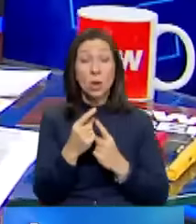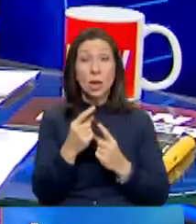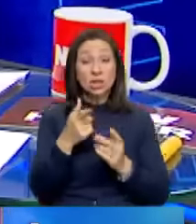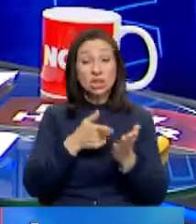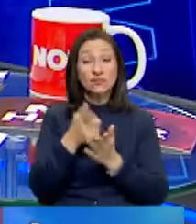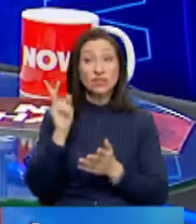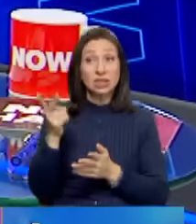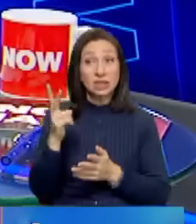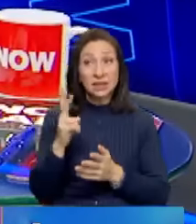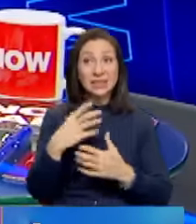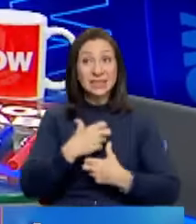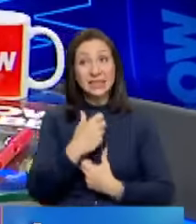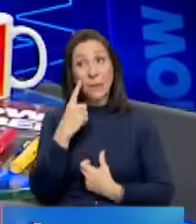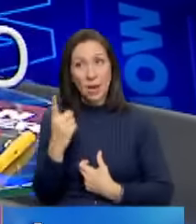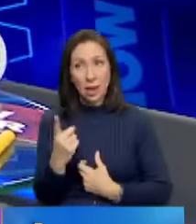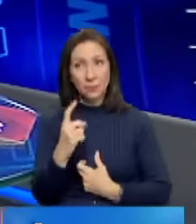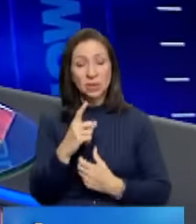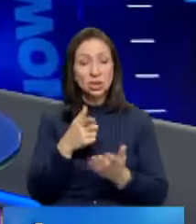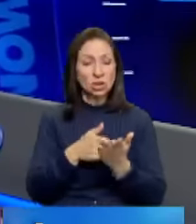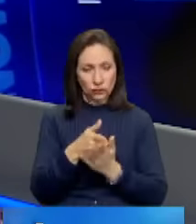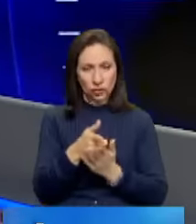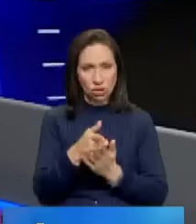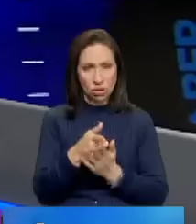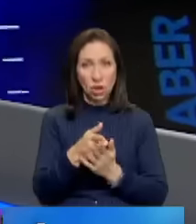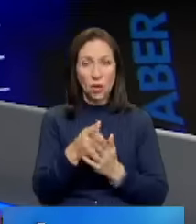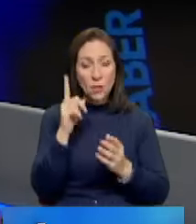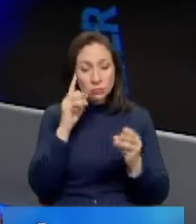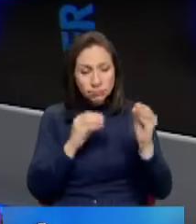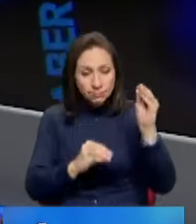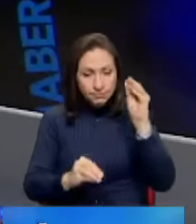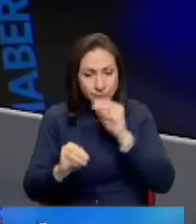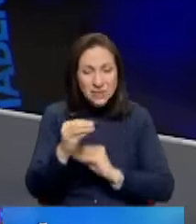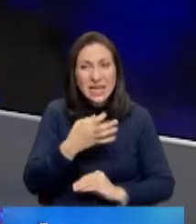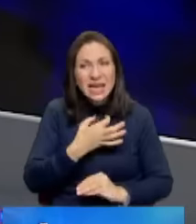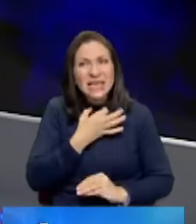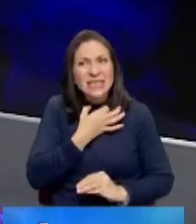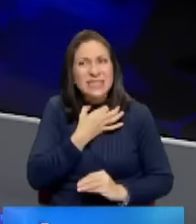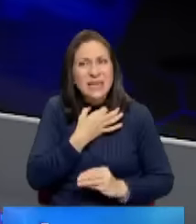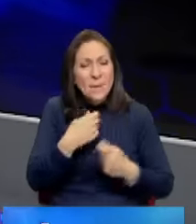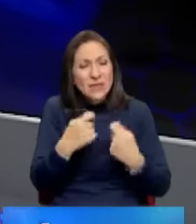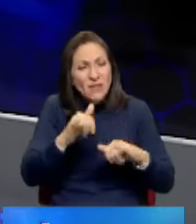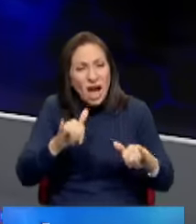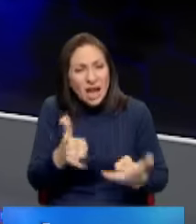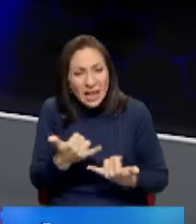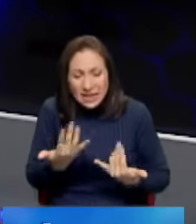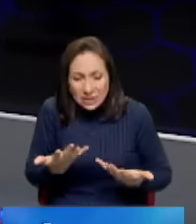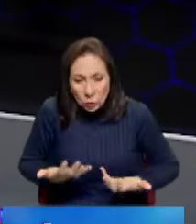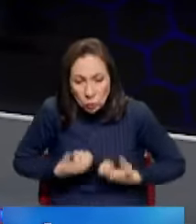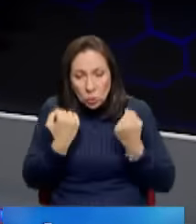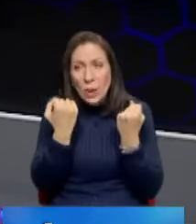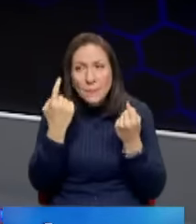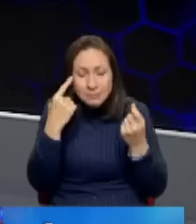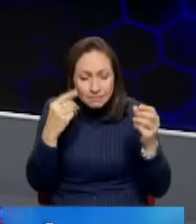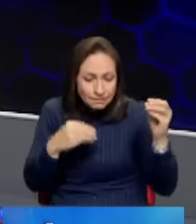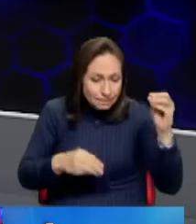üreticinin, çiftçinin derdine bakalım. Çiftçi formüller arıyor. Darboğazdan, yüksek girdi maliyetlerinden nasıl daha az